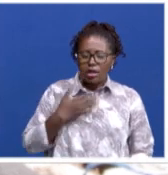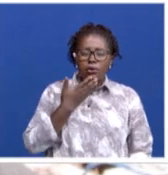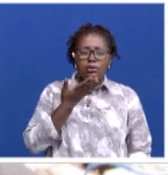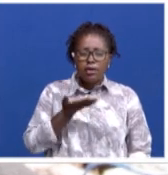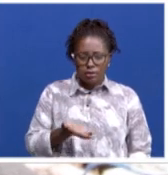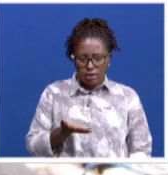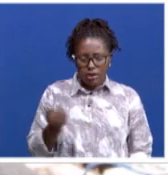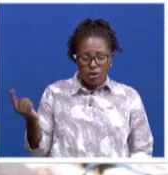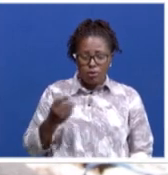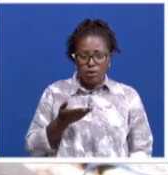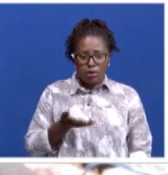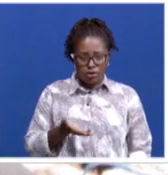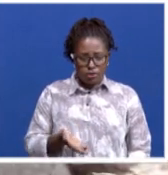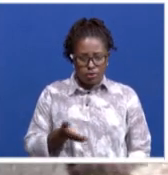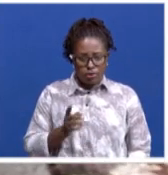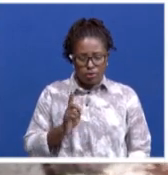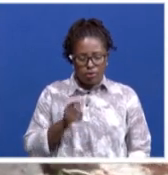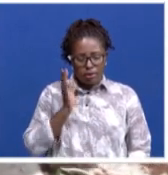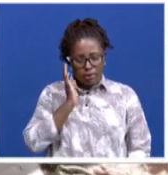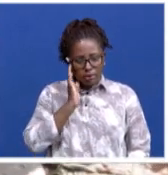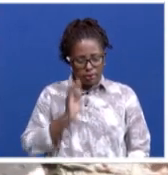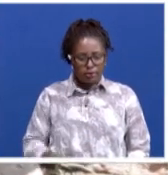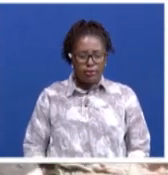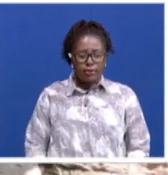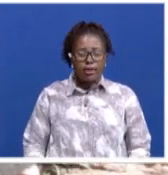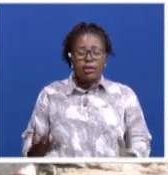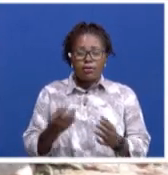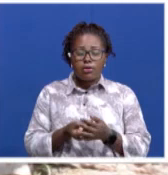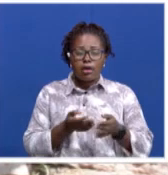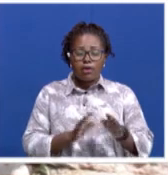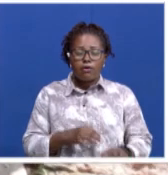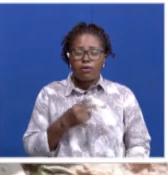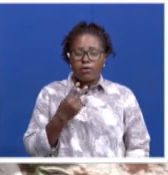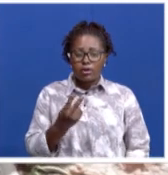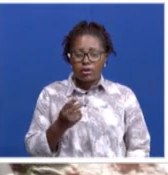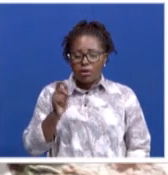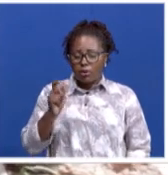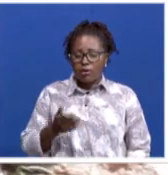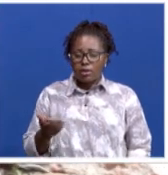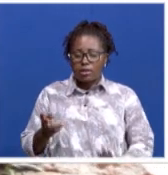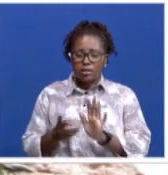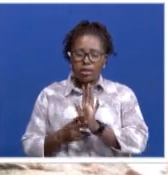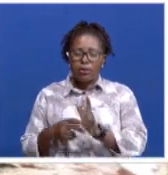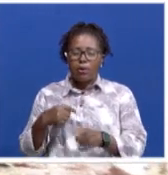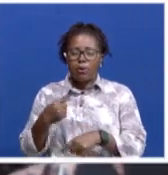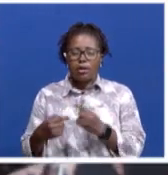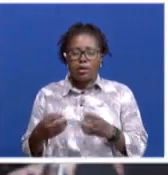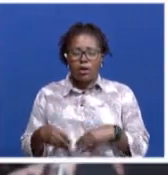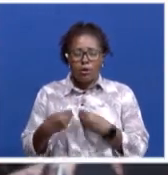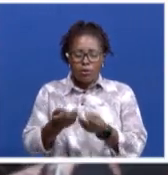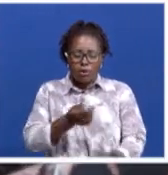walima huko hali mbaya mbali na vifo vi watu weng saba wenda kupa